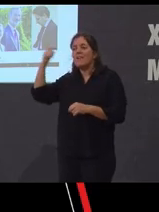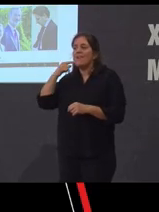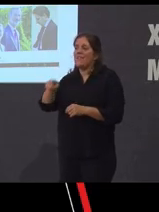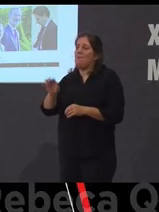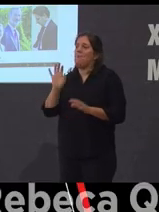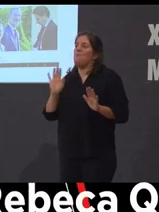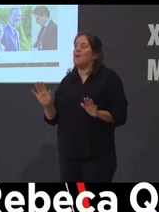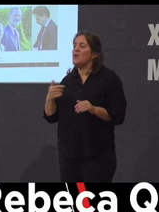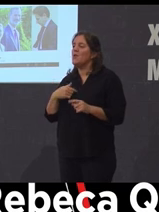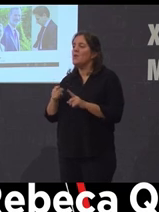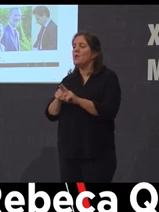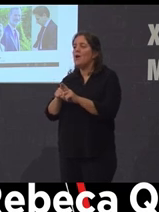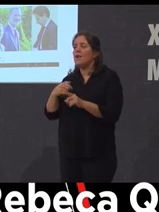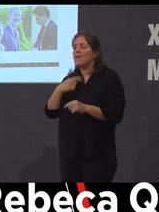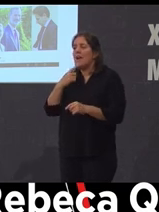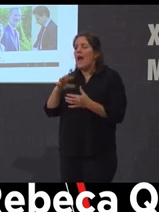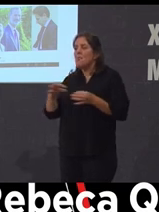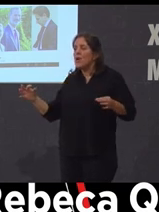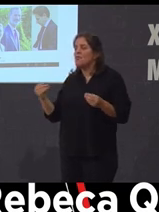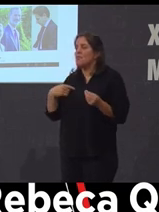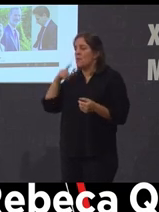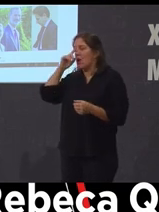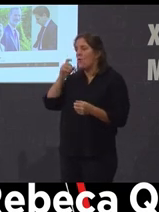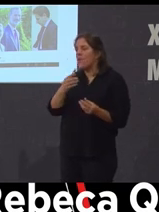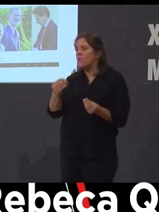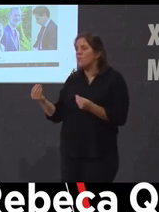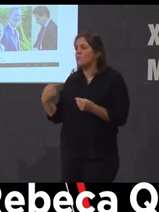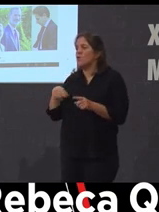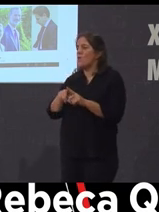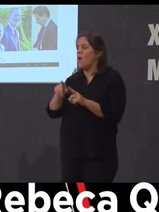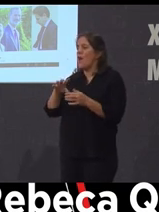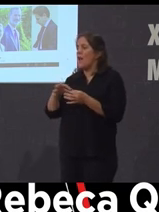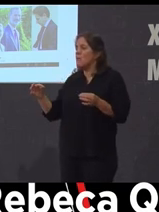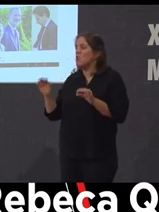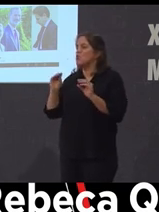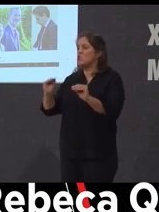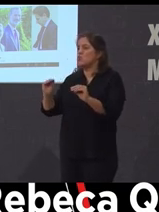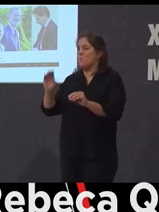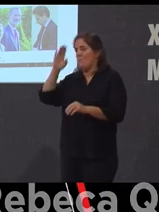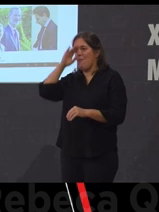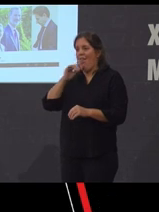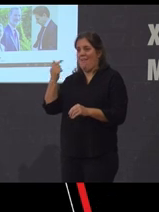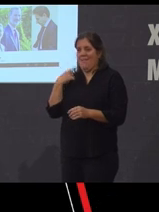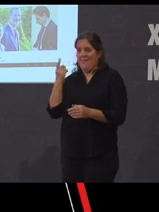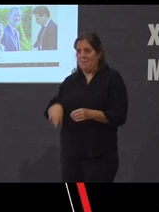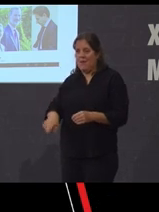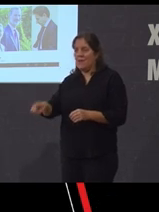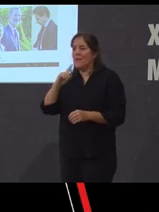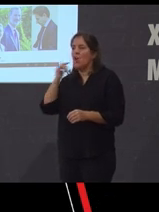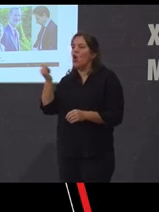dous amigos que a min me recordan moito os do pai. Aí temos a tres: a José Luis